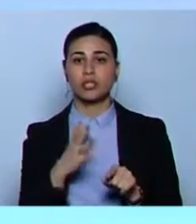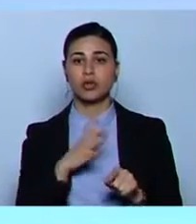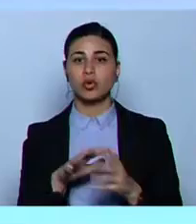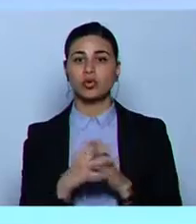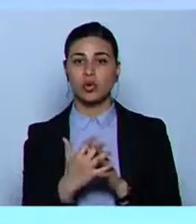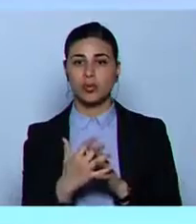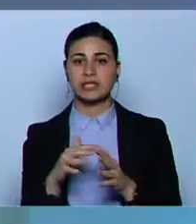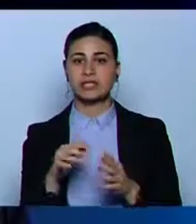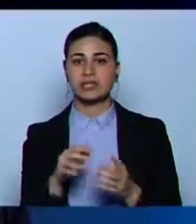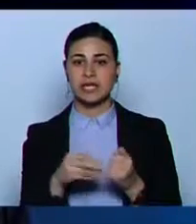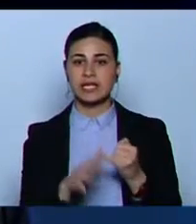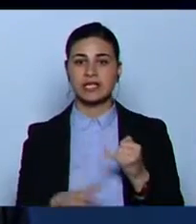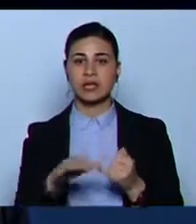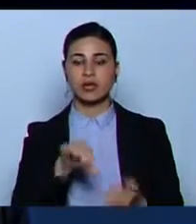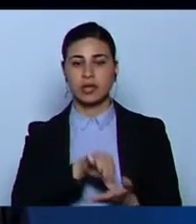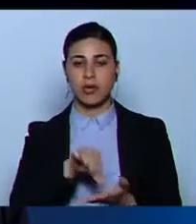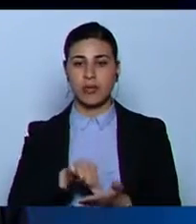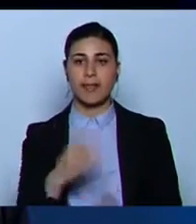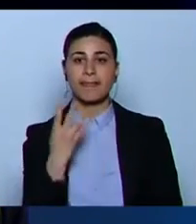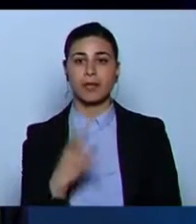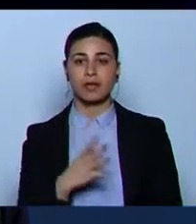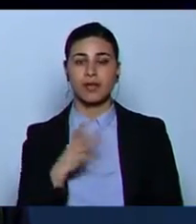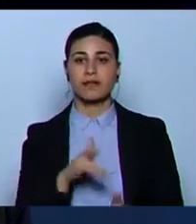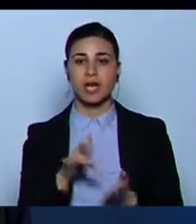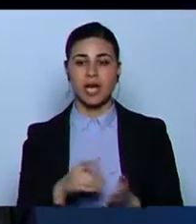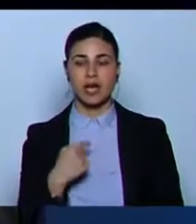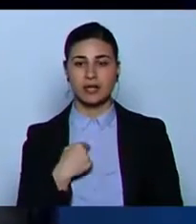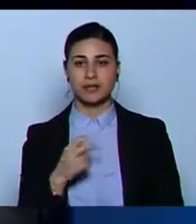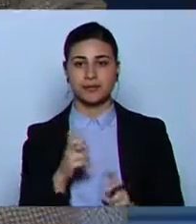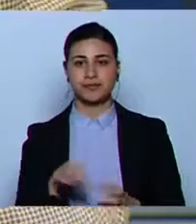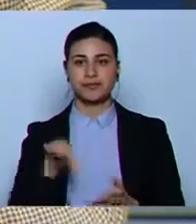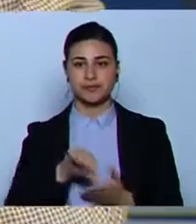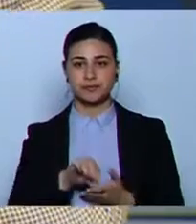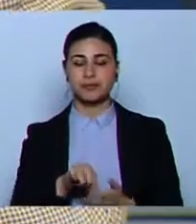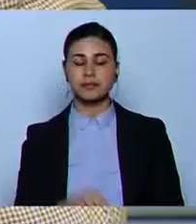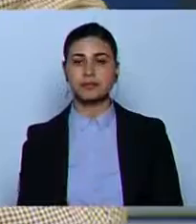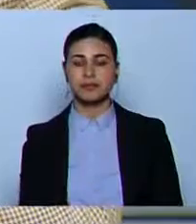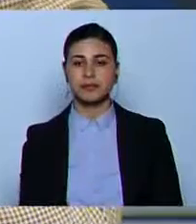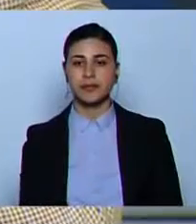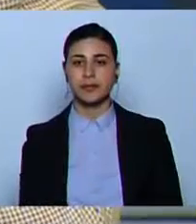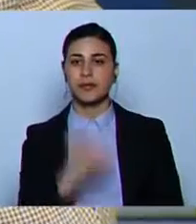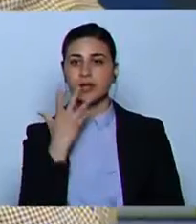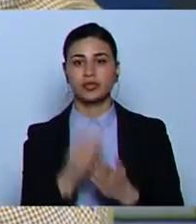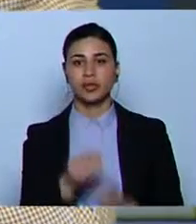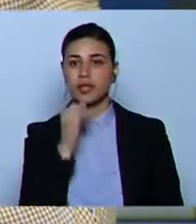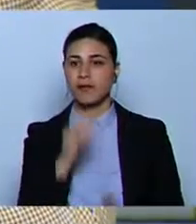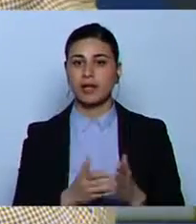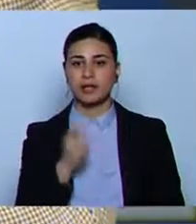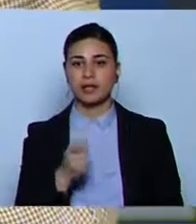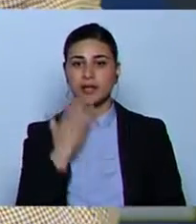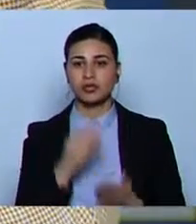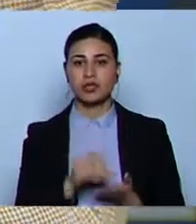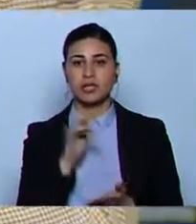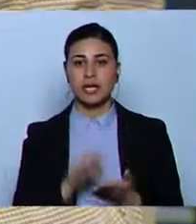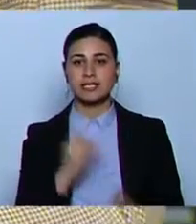სოფლის ტერიტორიული ორგანოს წარმომადგენელი. 4 ვიყავით ქალაქის ტერიტორიული ორგანოების ორგანოს წარმომადგენლები. ჩვენ ვერ გავიტანეთ ჩვენი ქალაქის